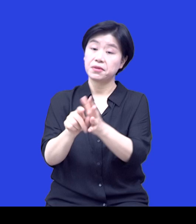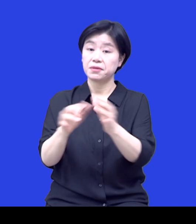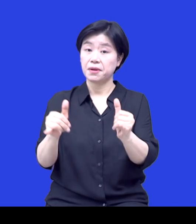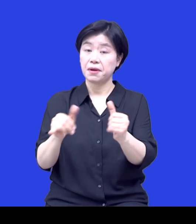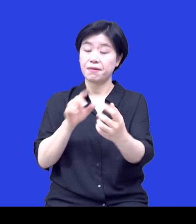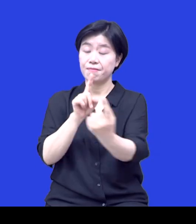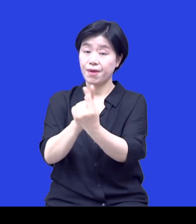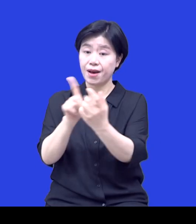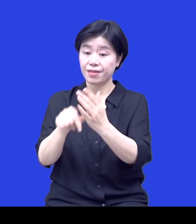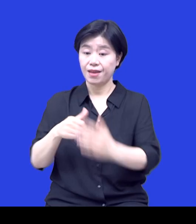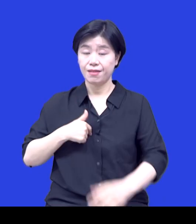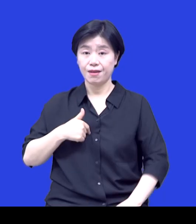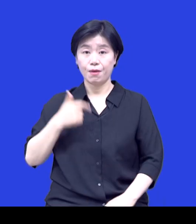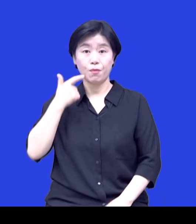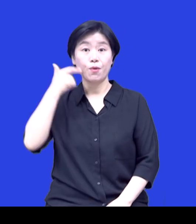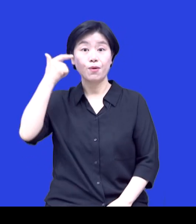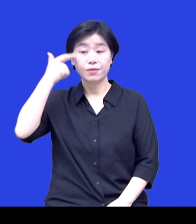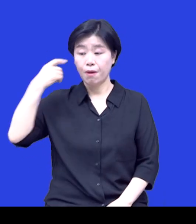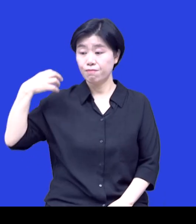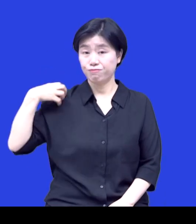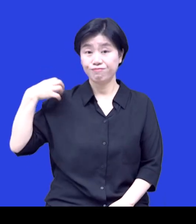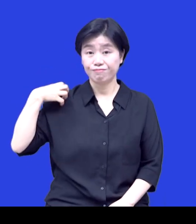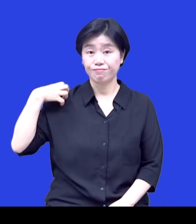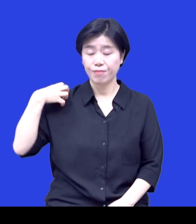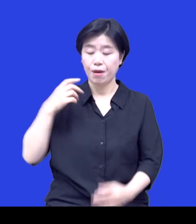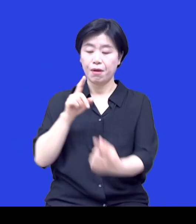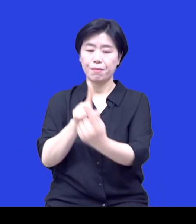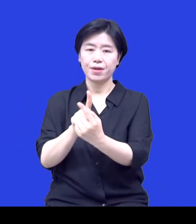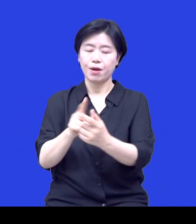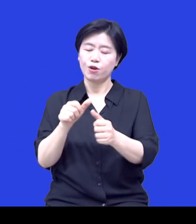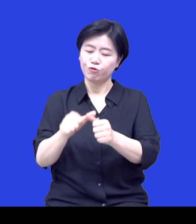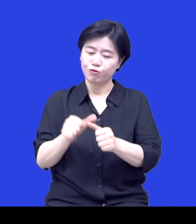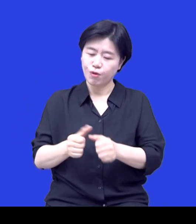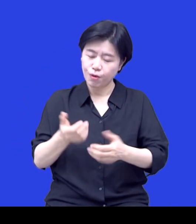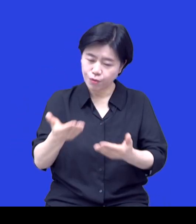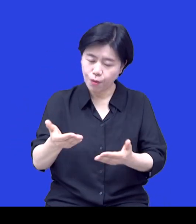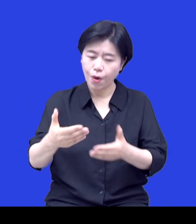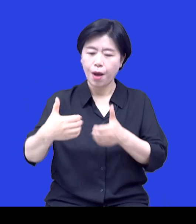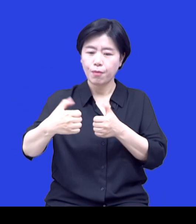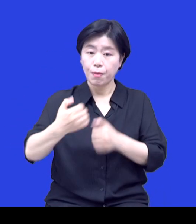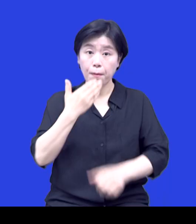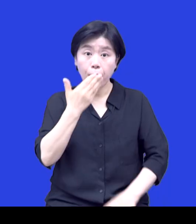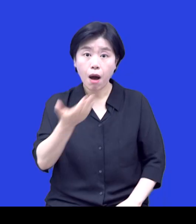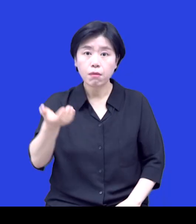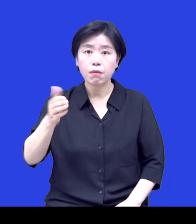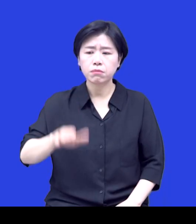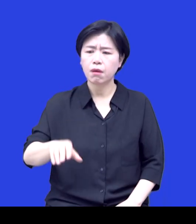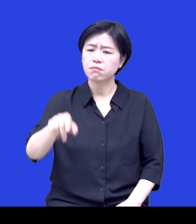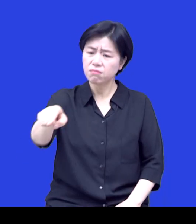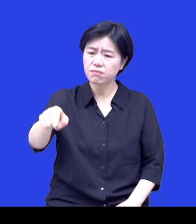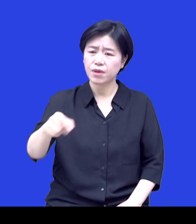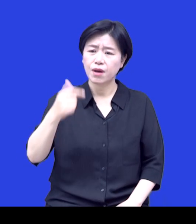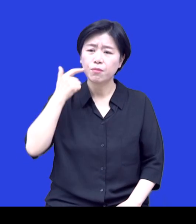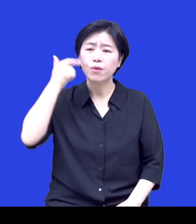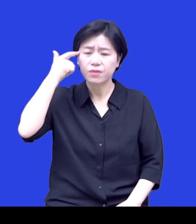문제도 있어야 나도 고민- 좀 예. 존재의 의미가 있잖아요. 상담도 해주고. 그래서 어느 날 그랬어. 션 육아 목사를